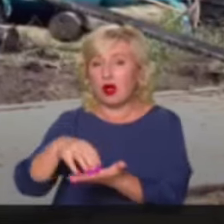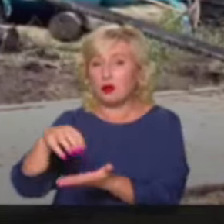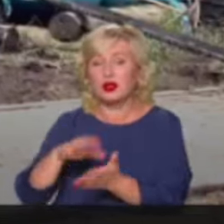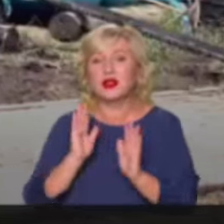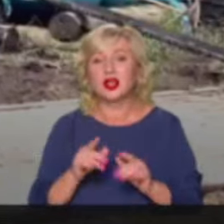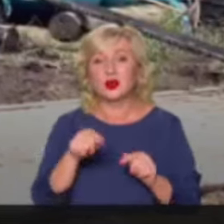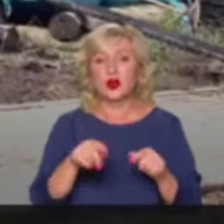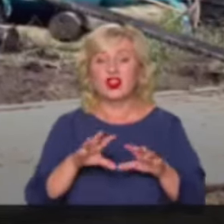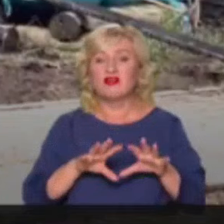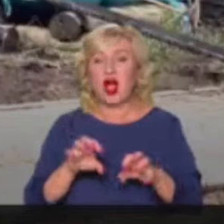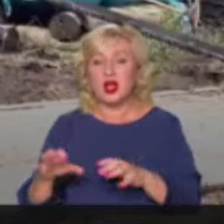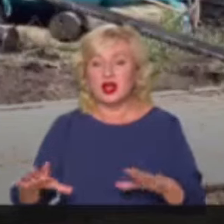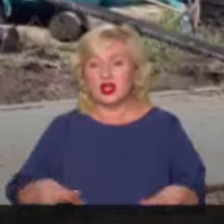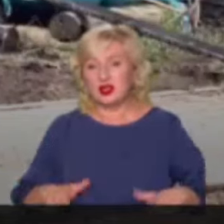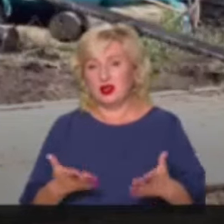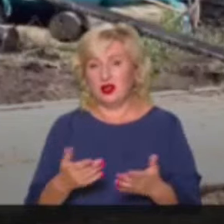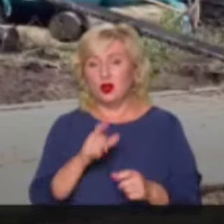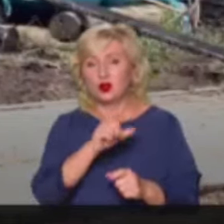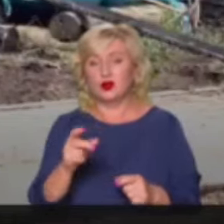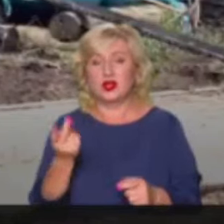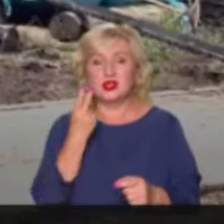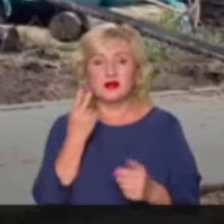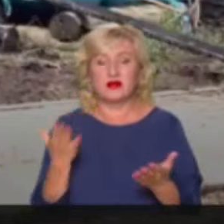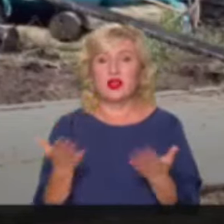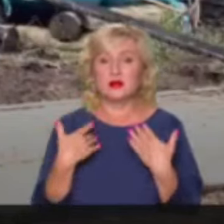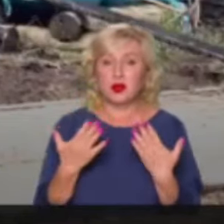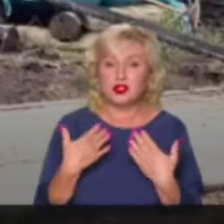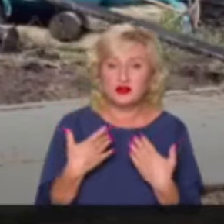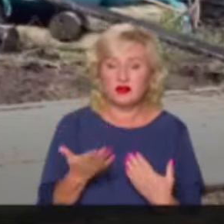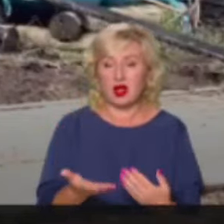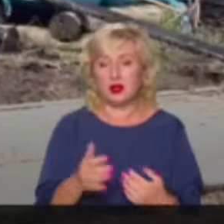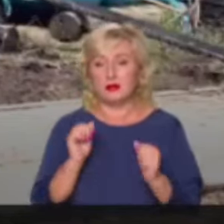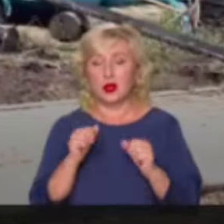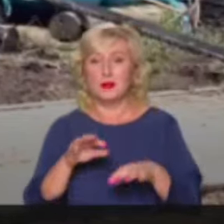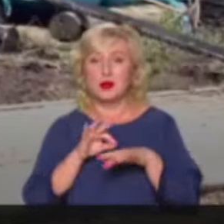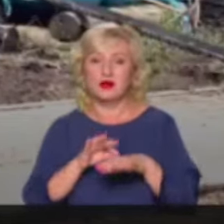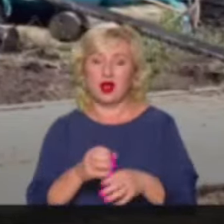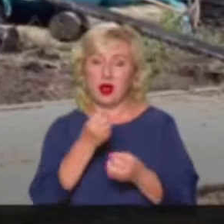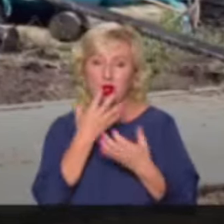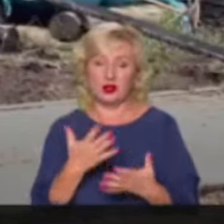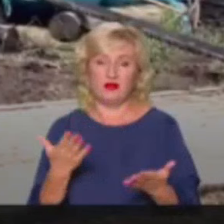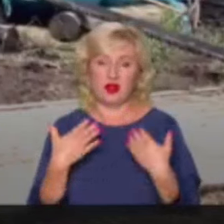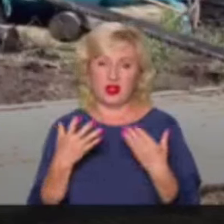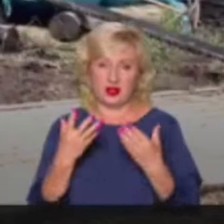тварини. І це місце, де люди завжди відпочивали і могли провести гарні вихідні.